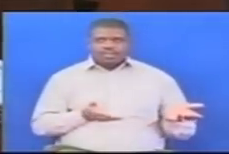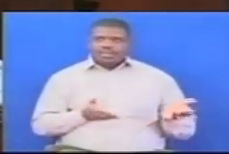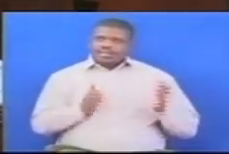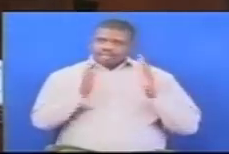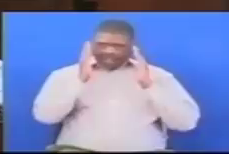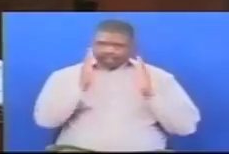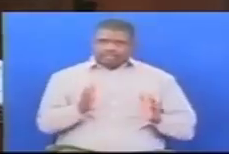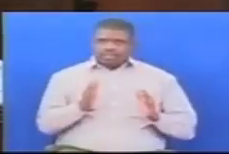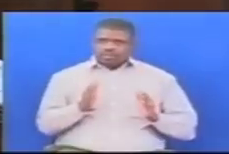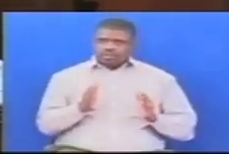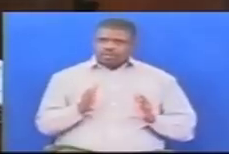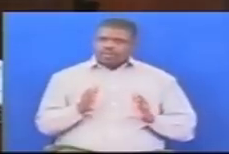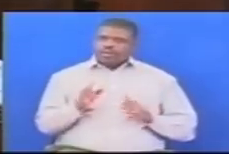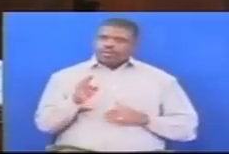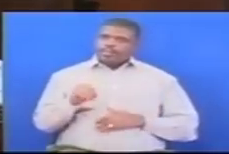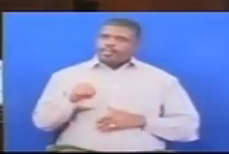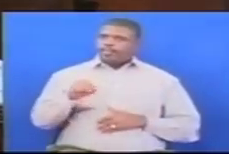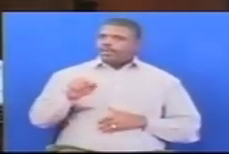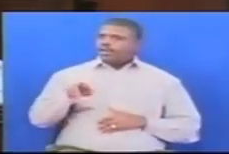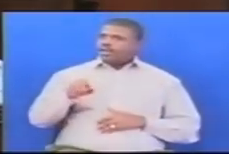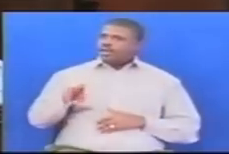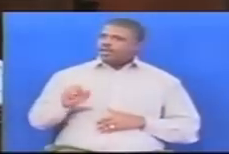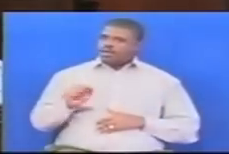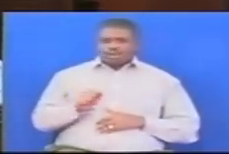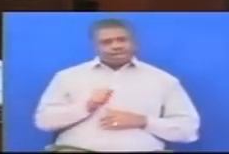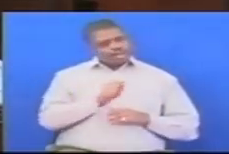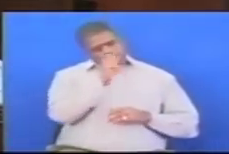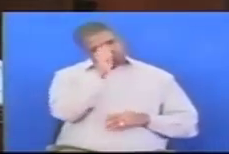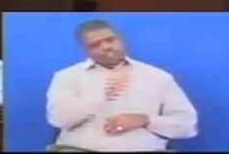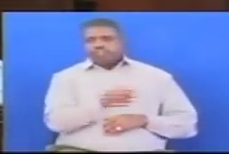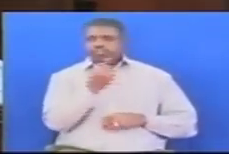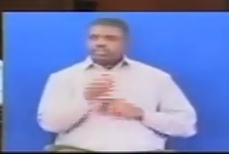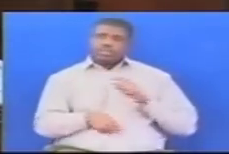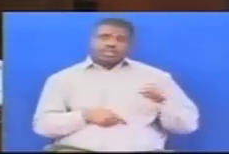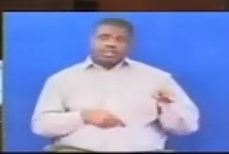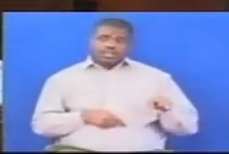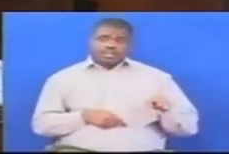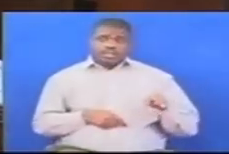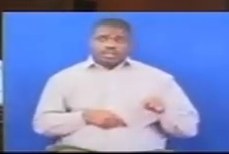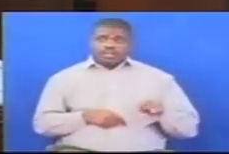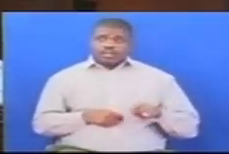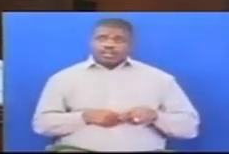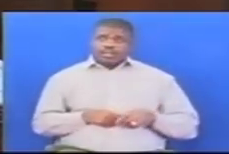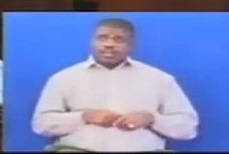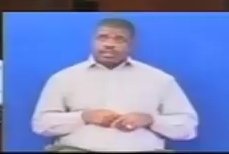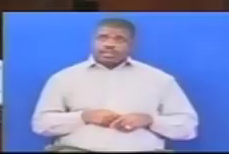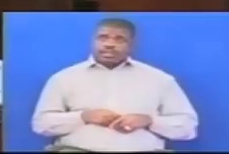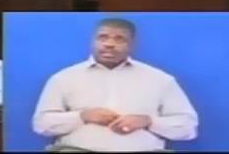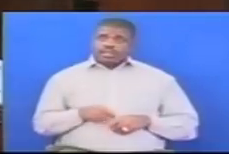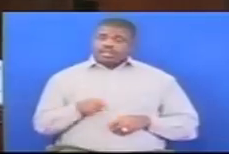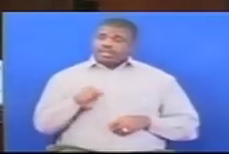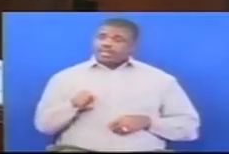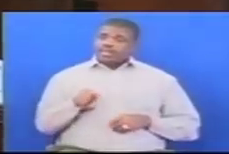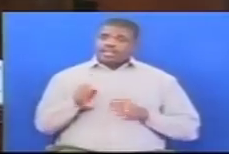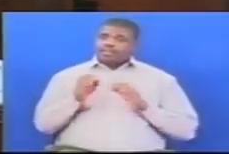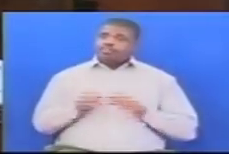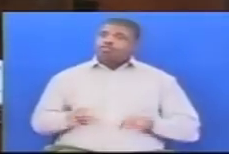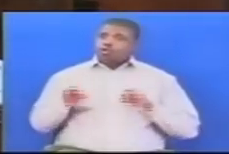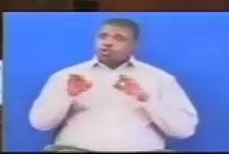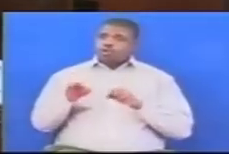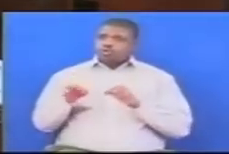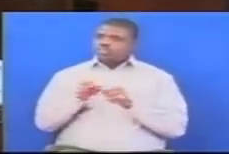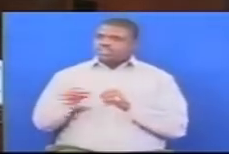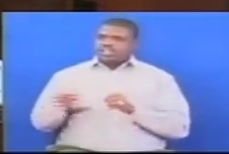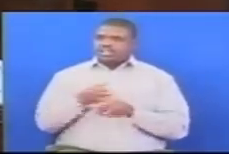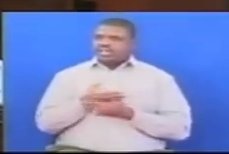heshima tu, Mheshimiwa Mbawara, na kuheshimu sana, lakini tutazame basi, ni bora kabisa msingetenga